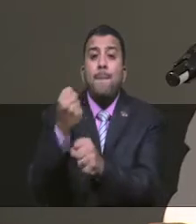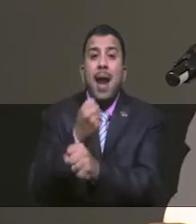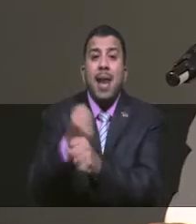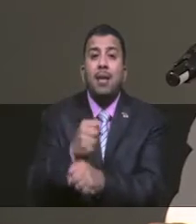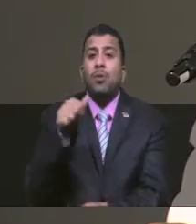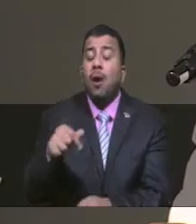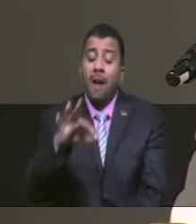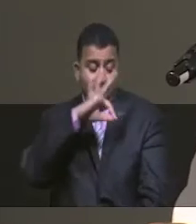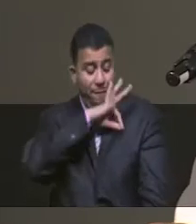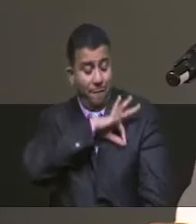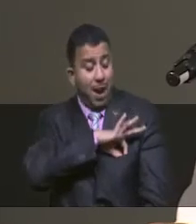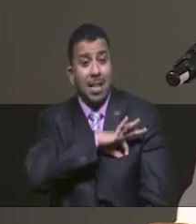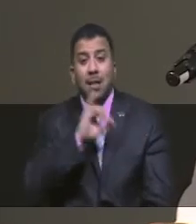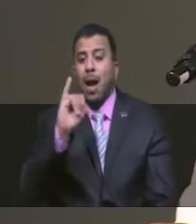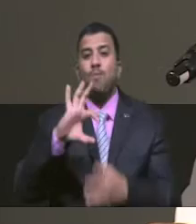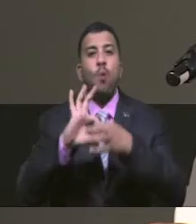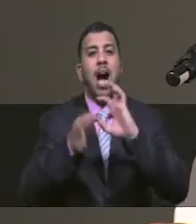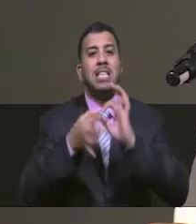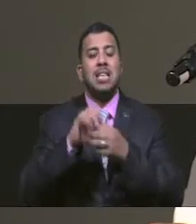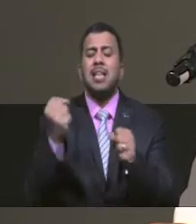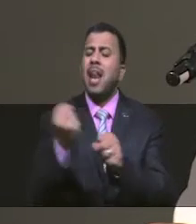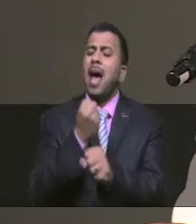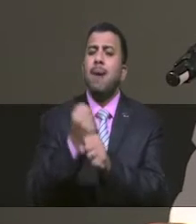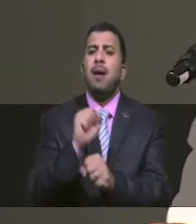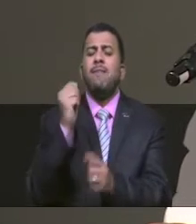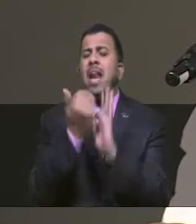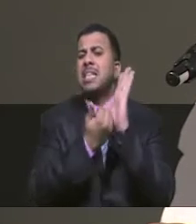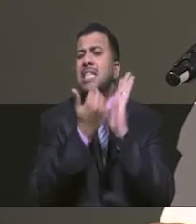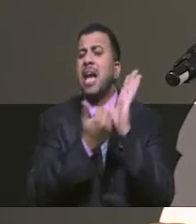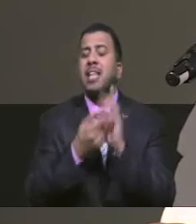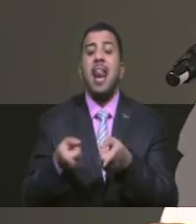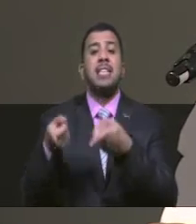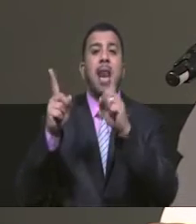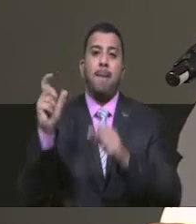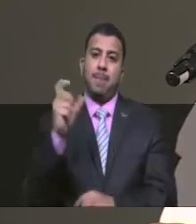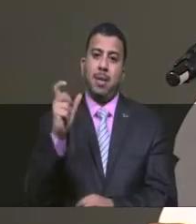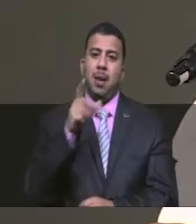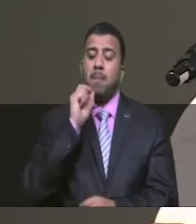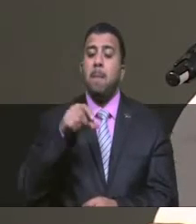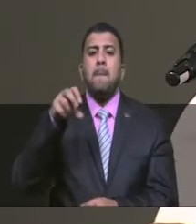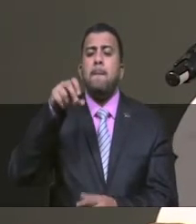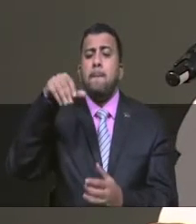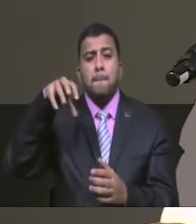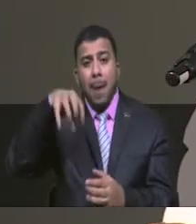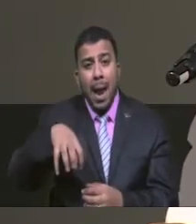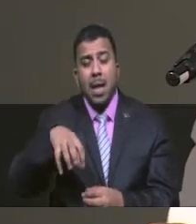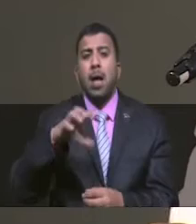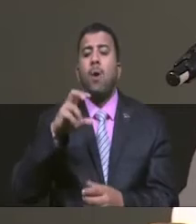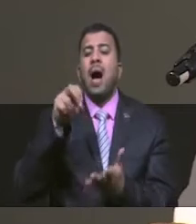يعود بالفائدة على المؤسسات العاملة في المجال الاقتصادي الإسلامي محليا